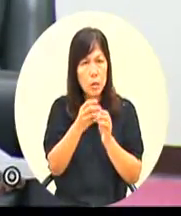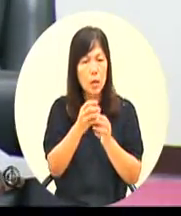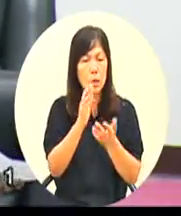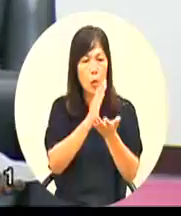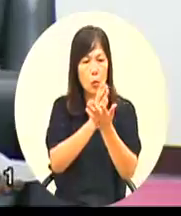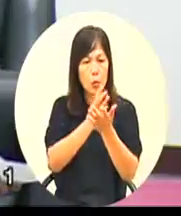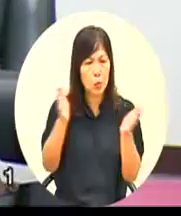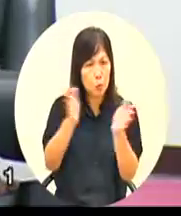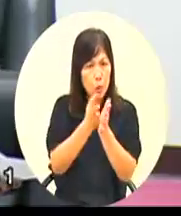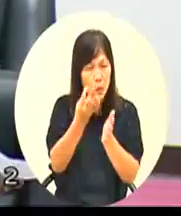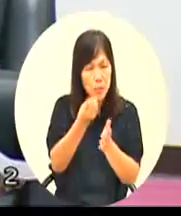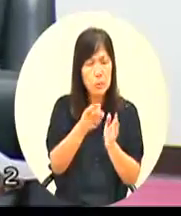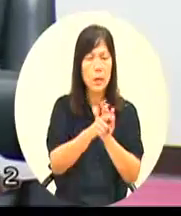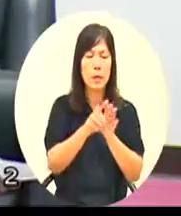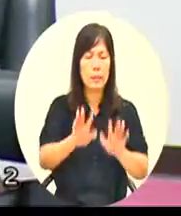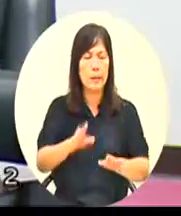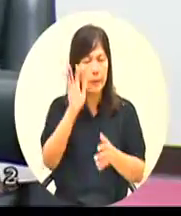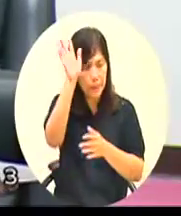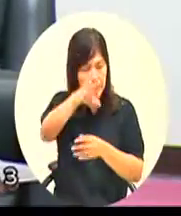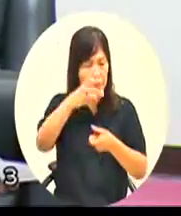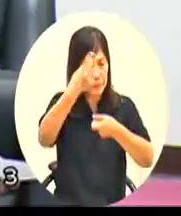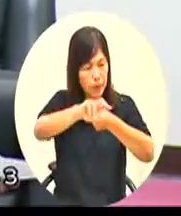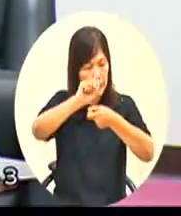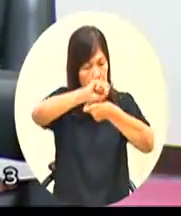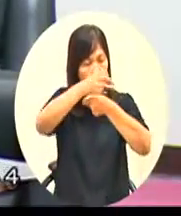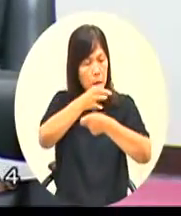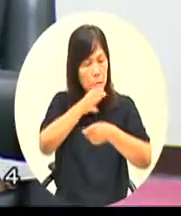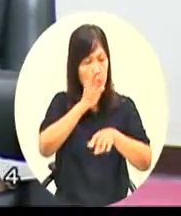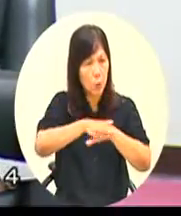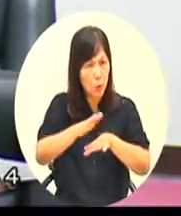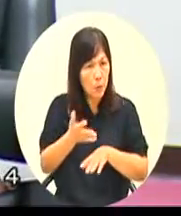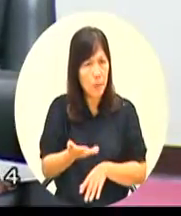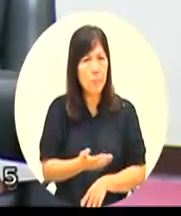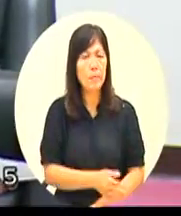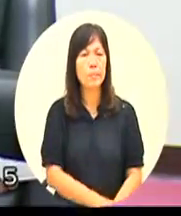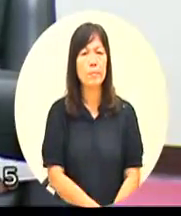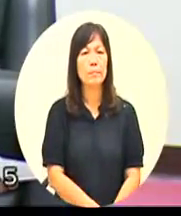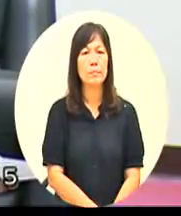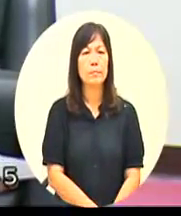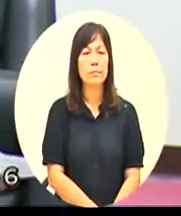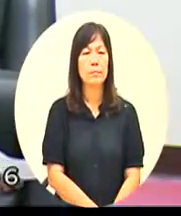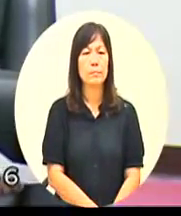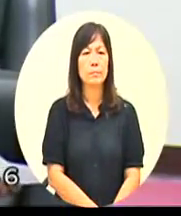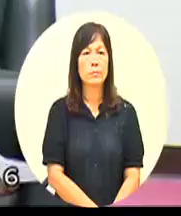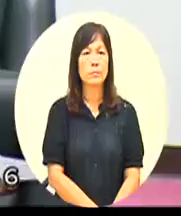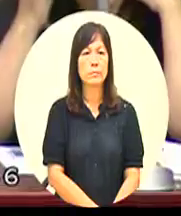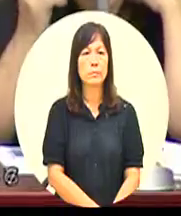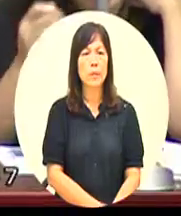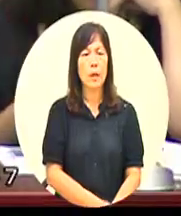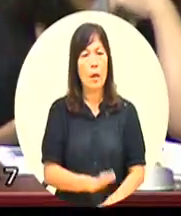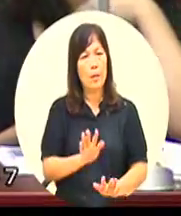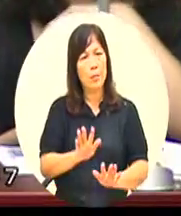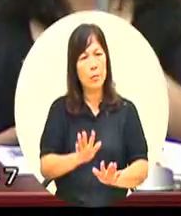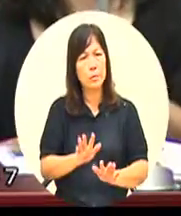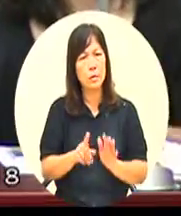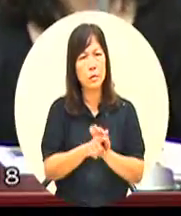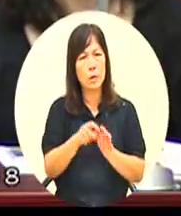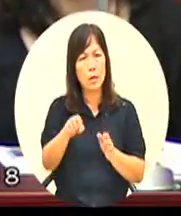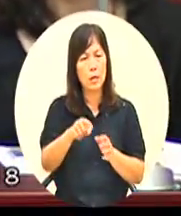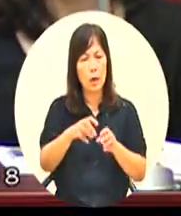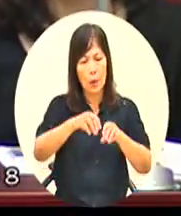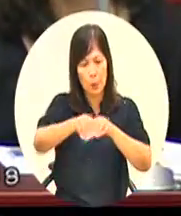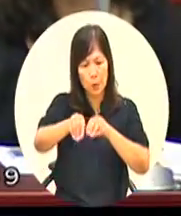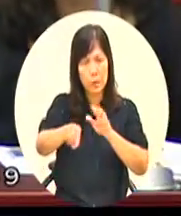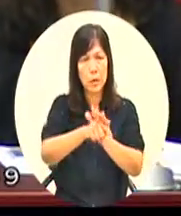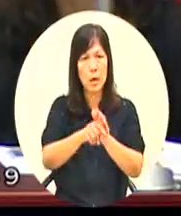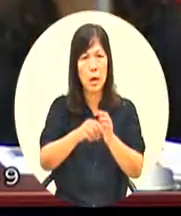那未来你有没有准备在这里再增加经费？ 接力打 目前左心分馆的藏